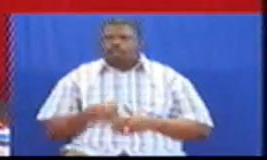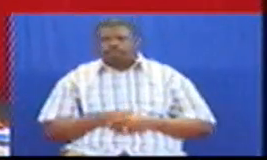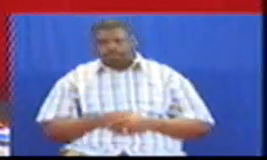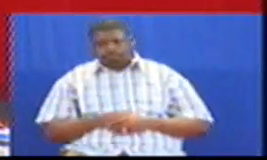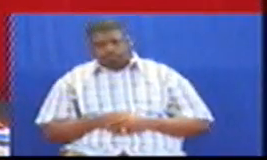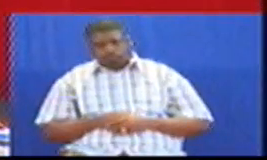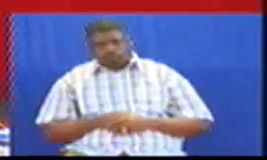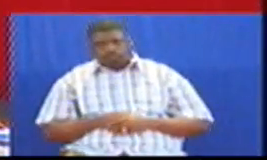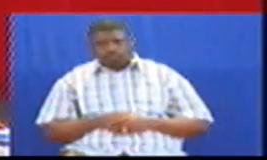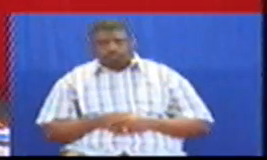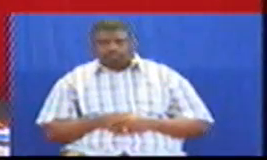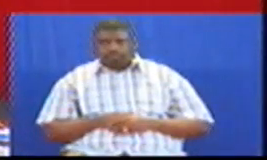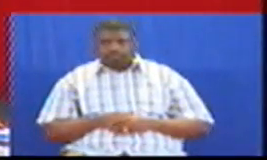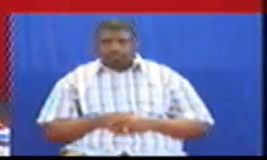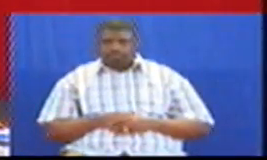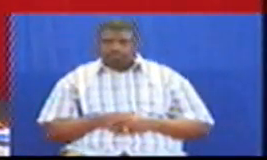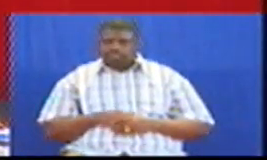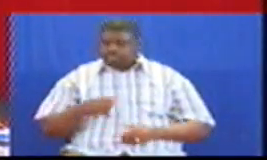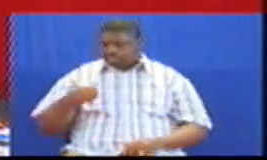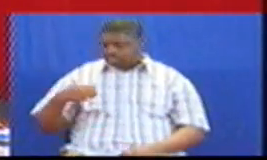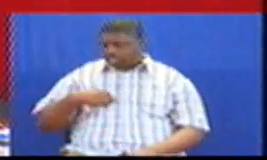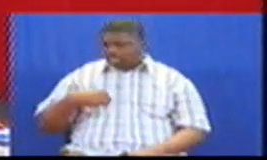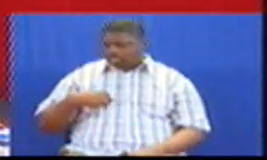Katika mchango wa Mheshimiwa Shangazi,